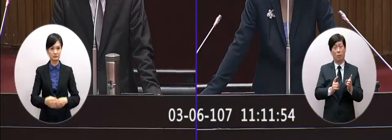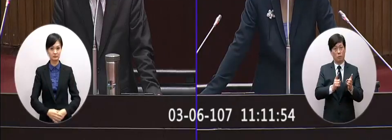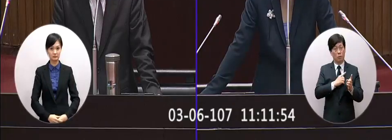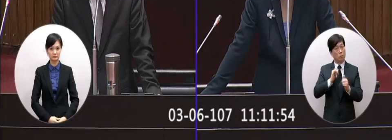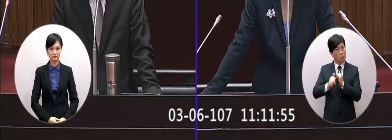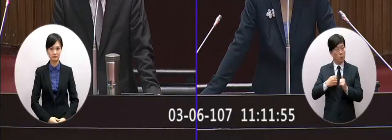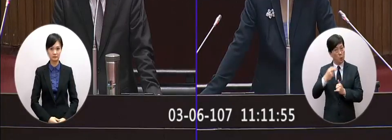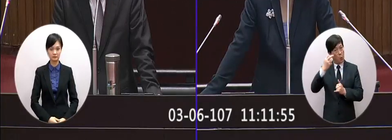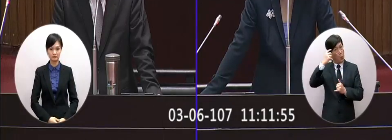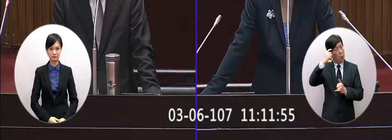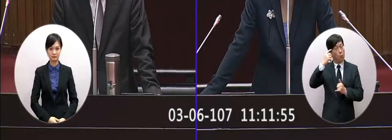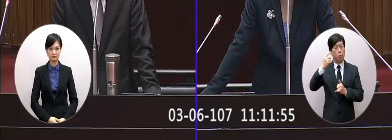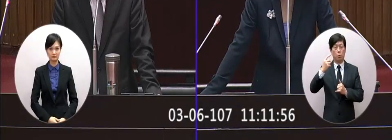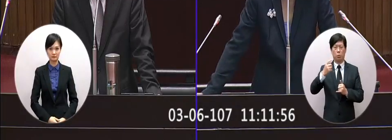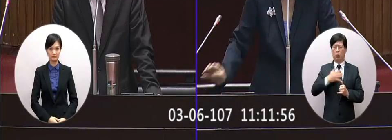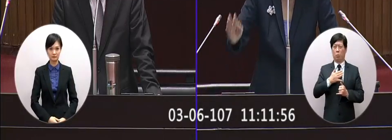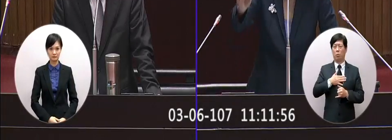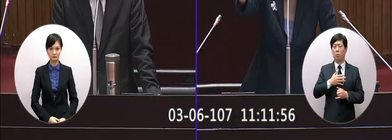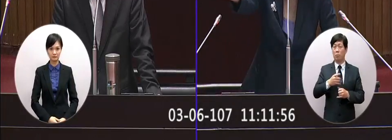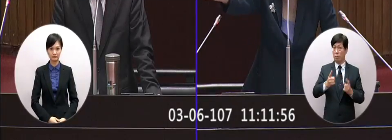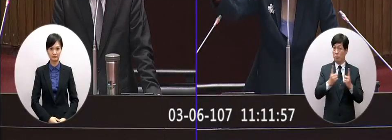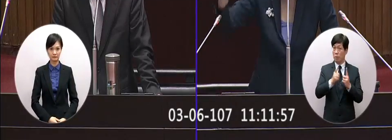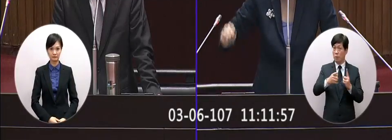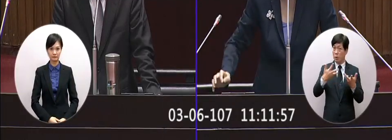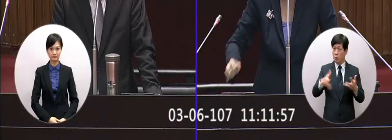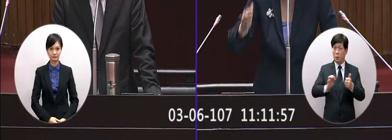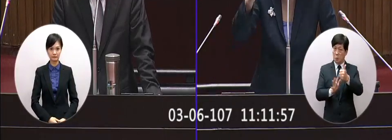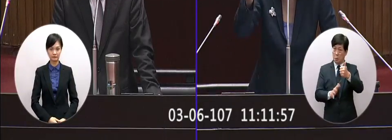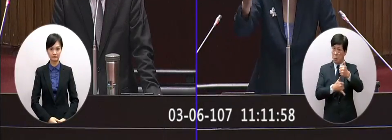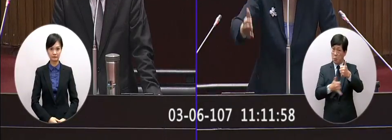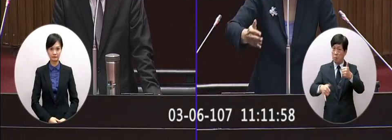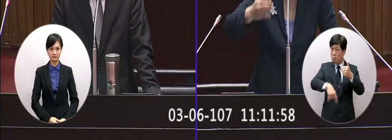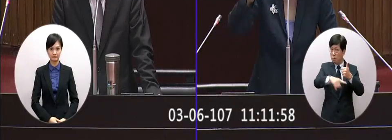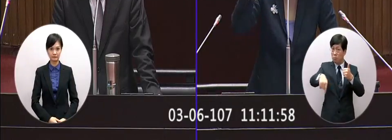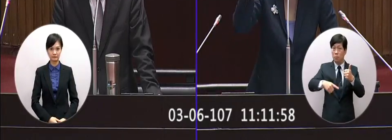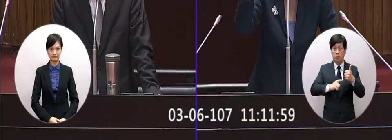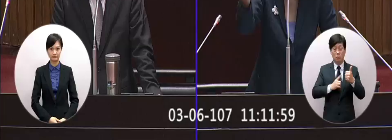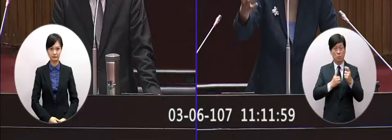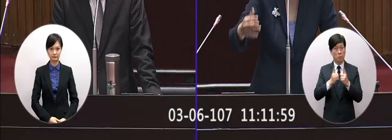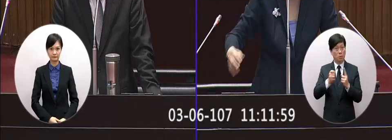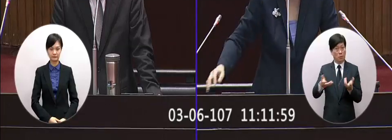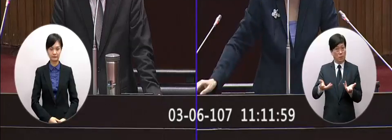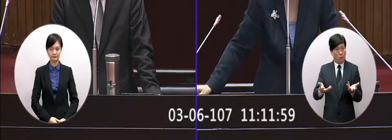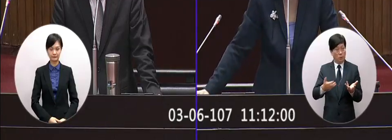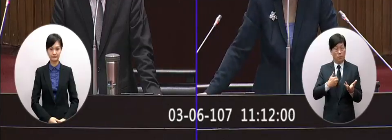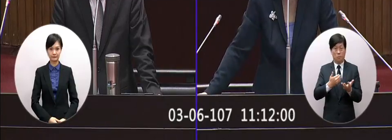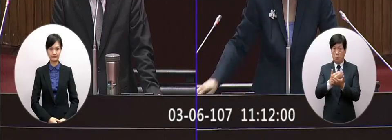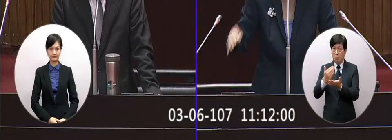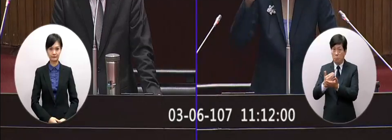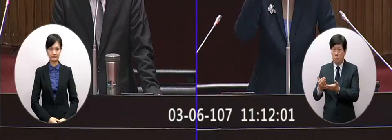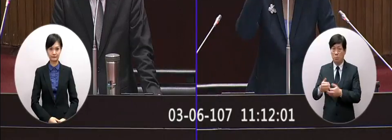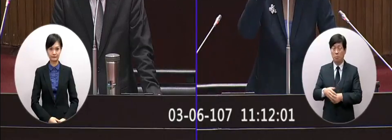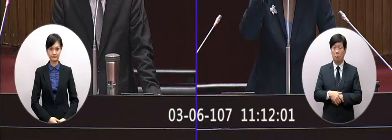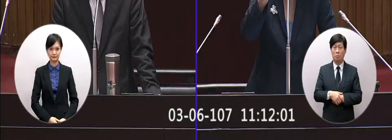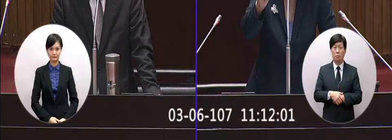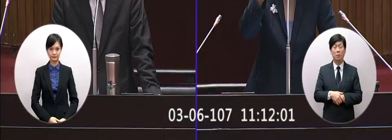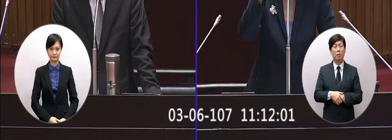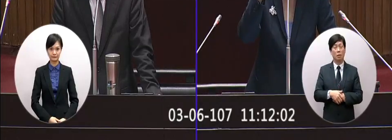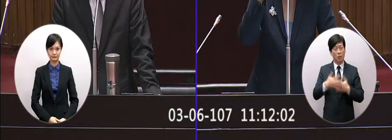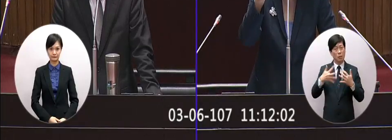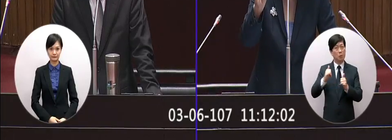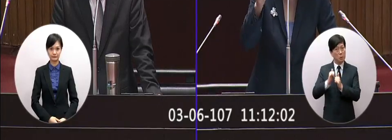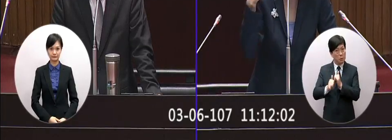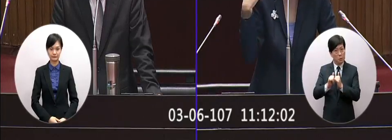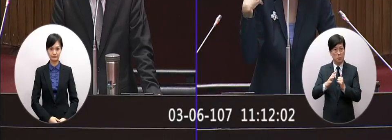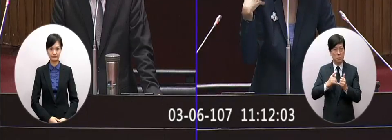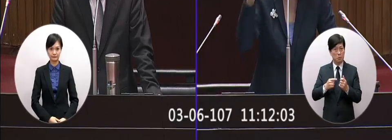个社会的氛围。我总认为你对一些阁员的温度能够展现到对这件事情的一个处理的态度，你会让很多社